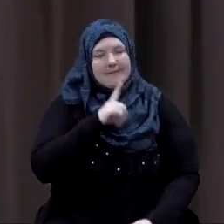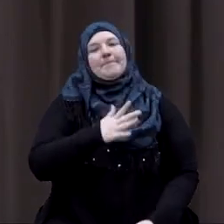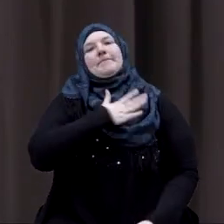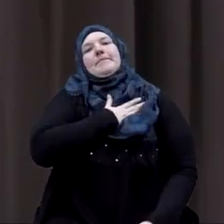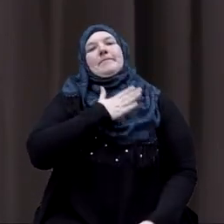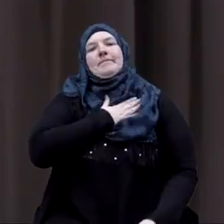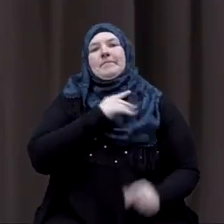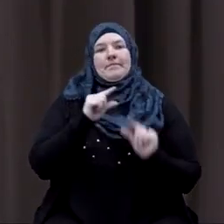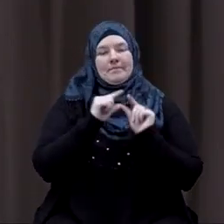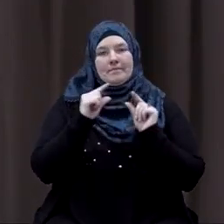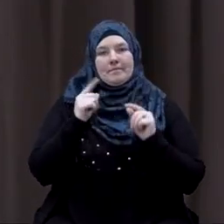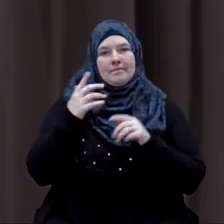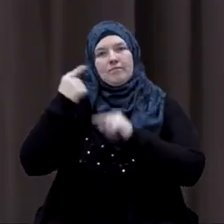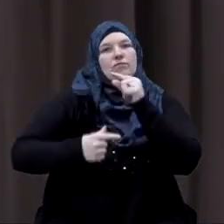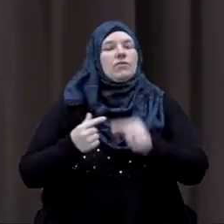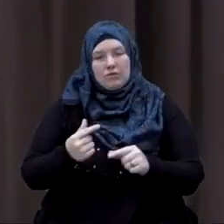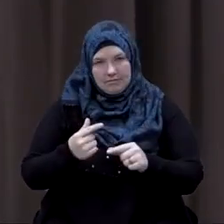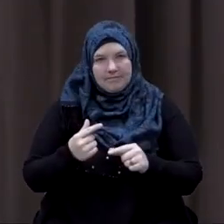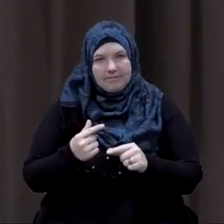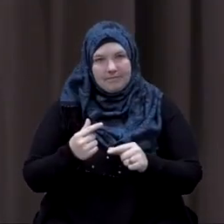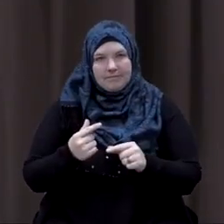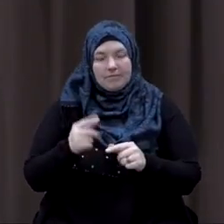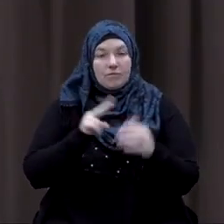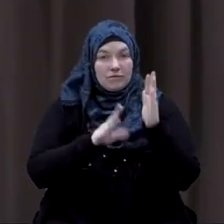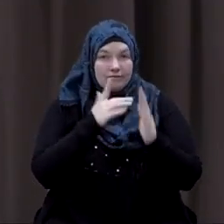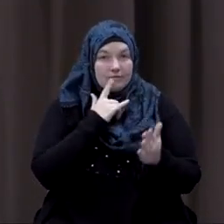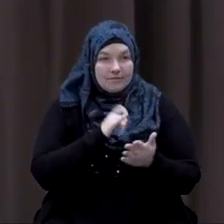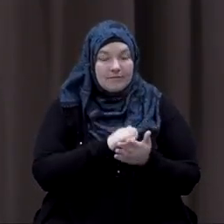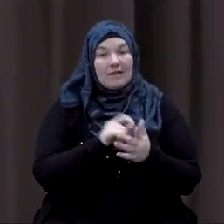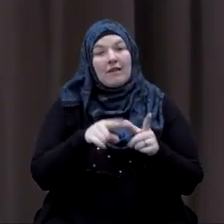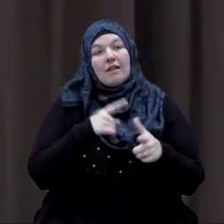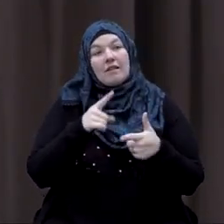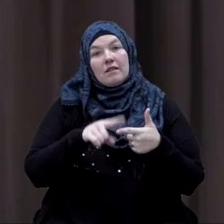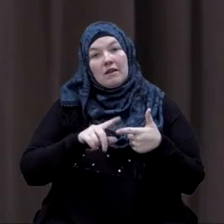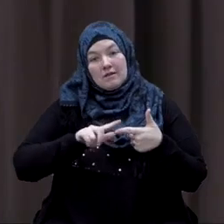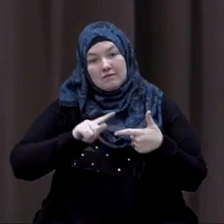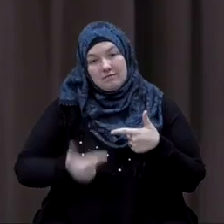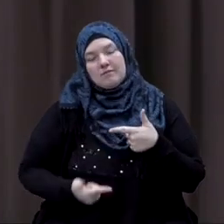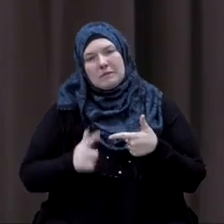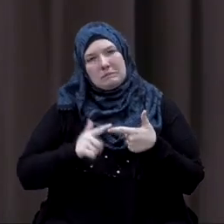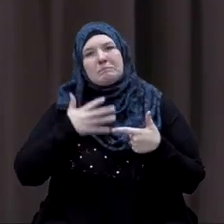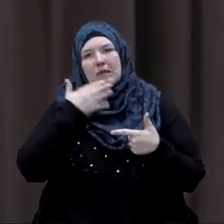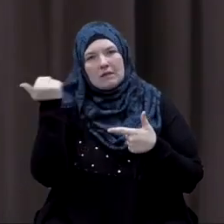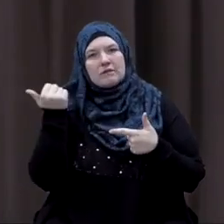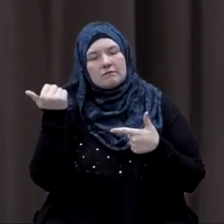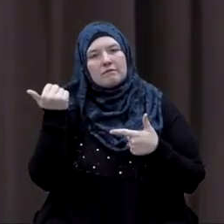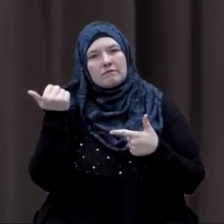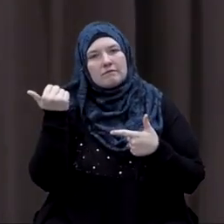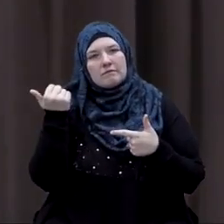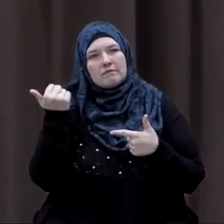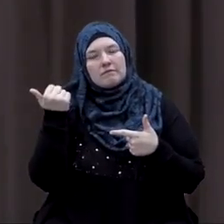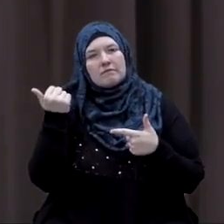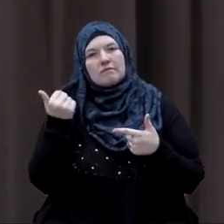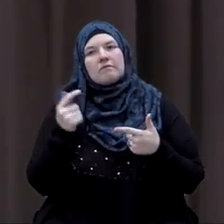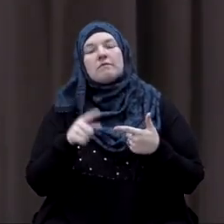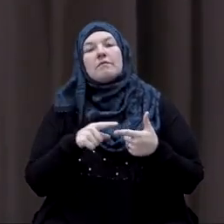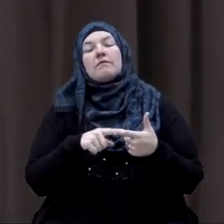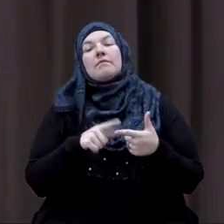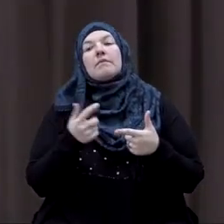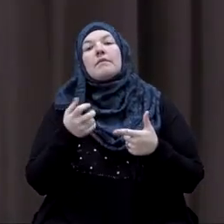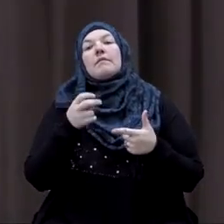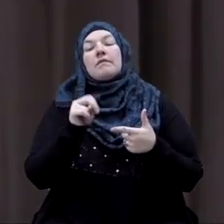generation. ثم الذين يلونهم. Then the following generation. ثم